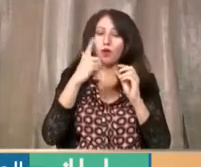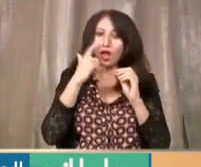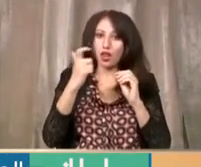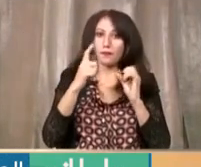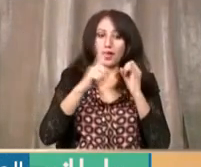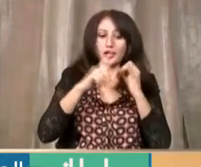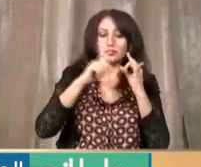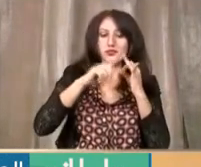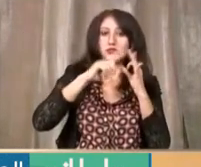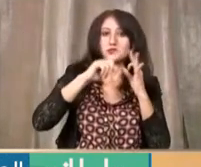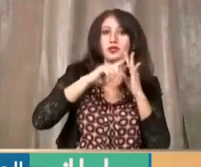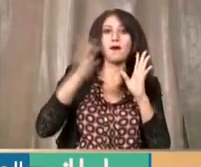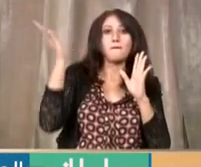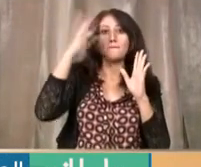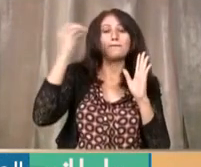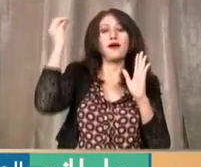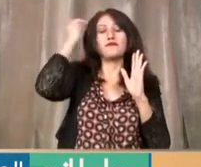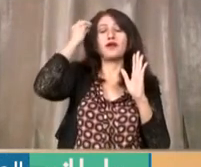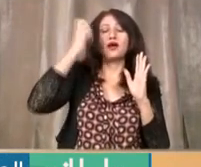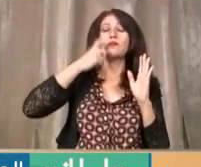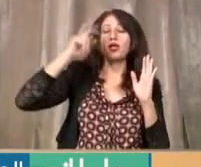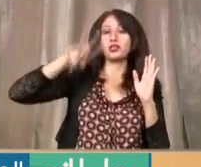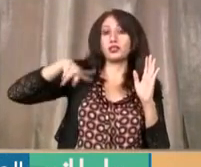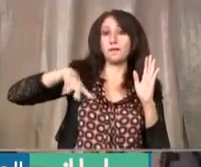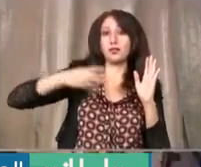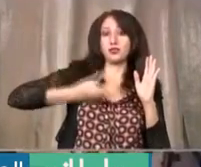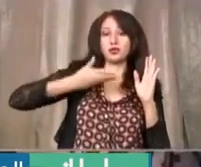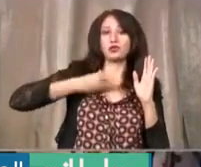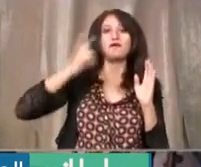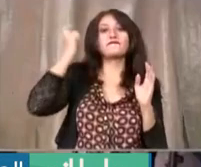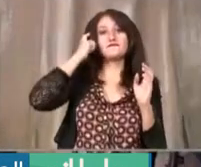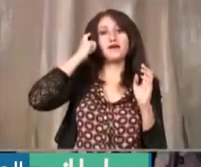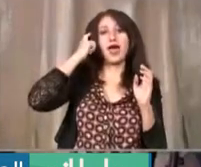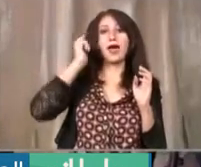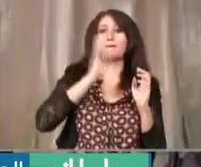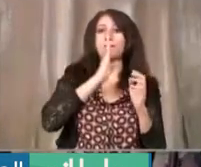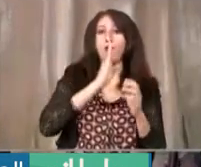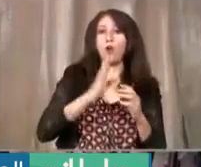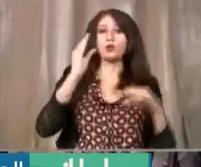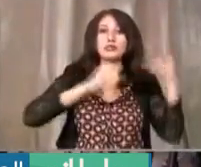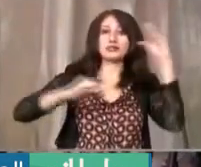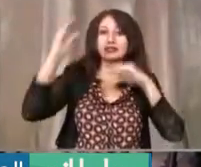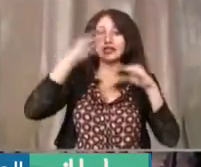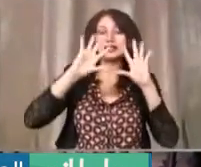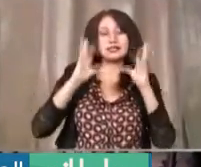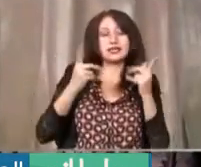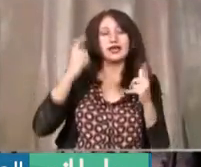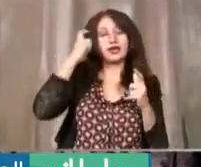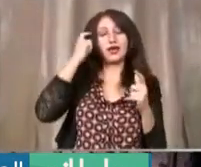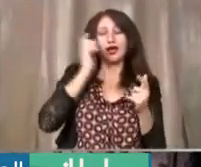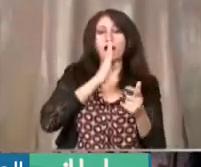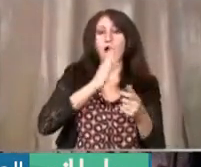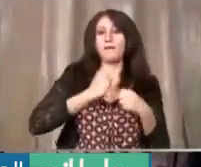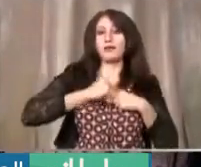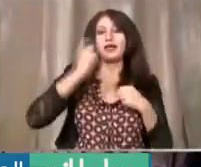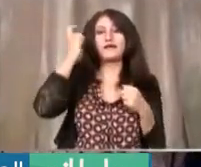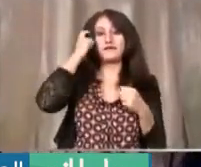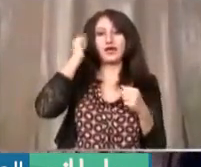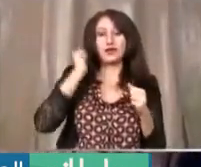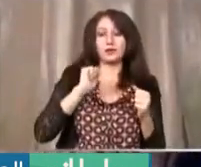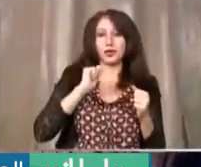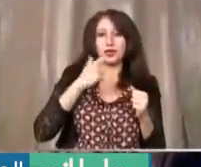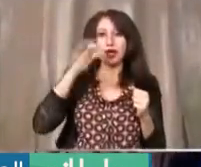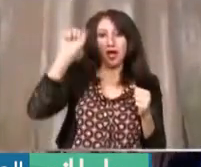واوصل له عشان لما يطلع 18 سنه يبقى فاهم حقوقه السياسيه ومباشرتها المجلس القومي لذوي